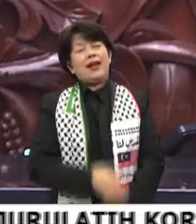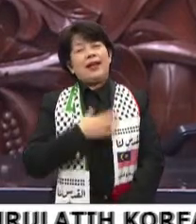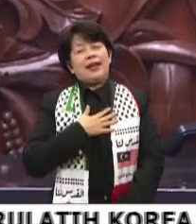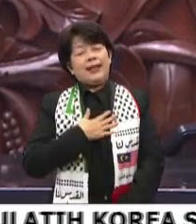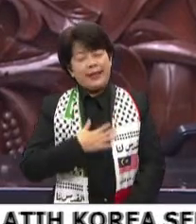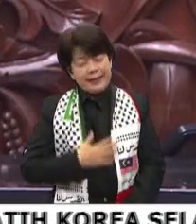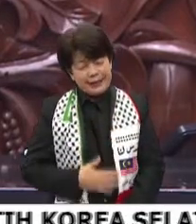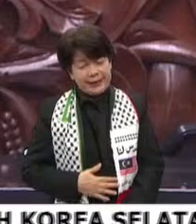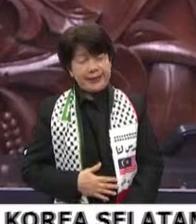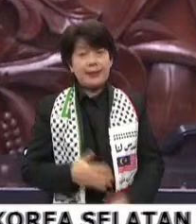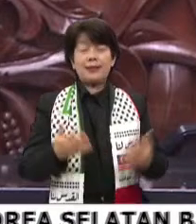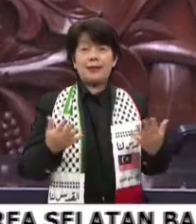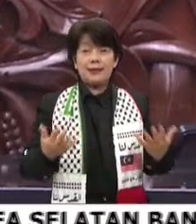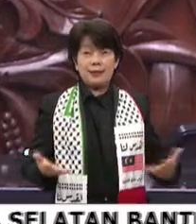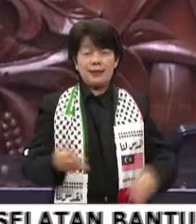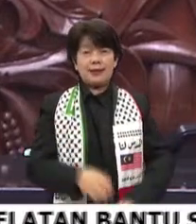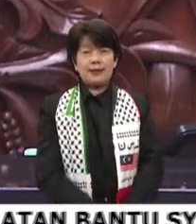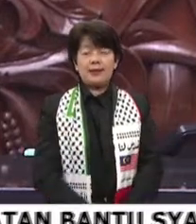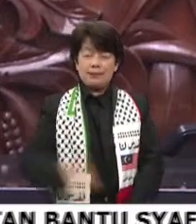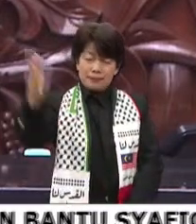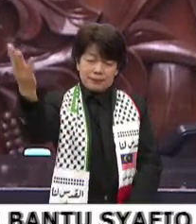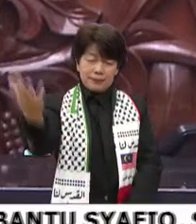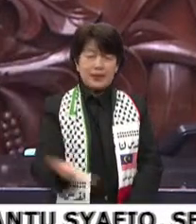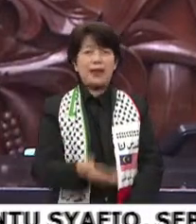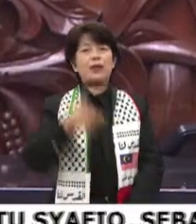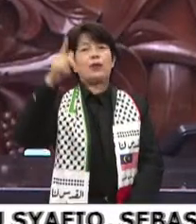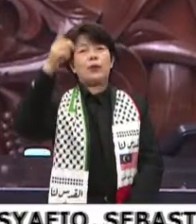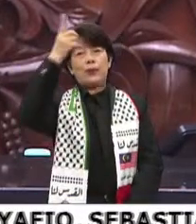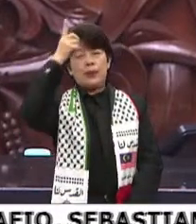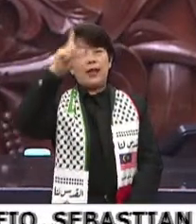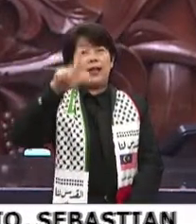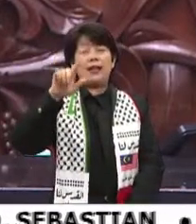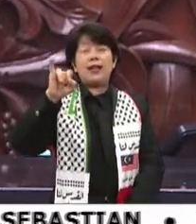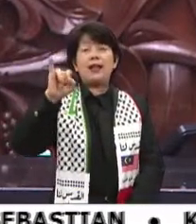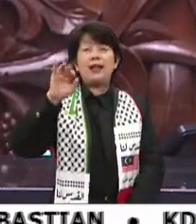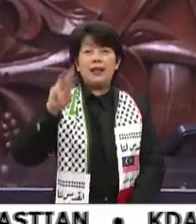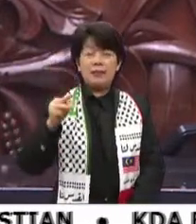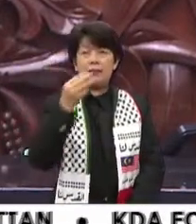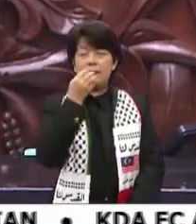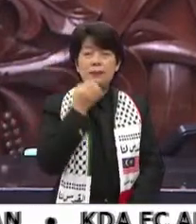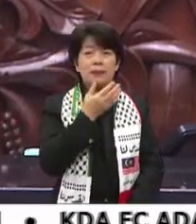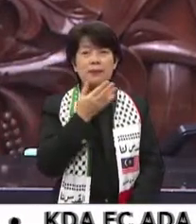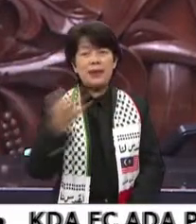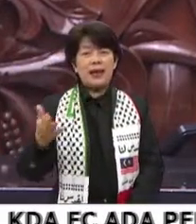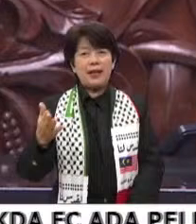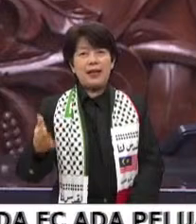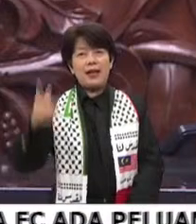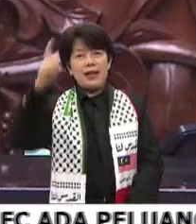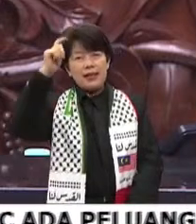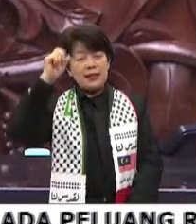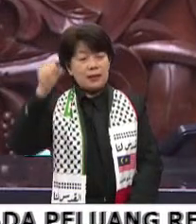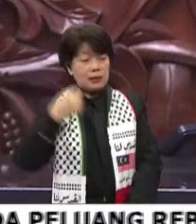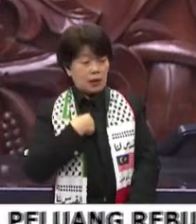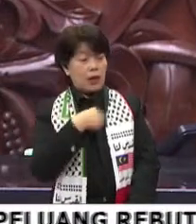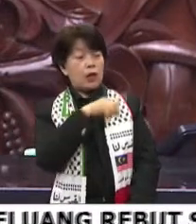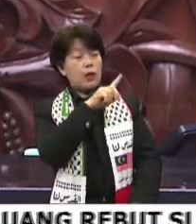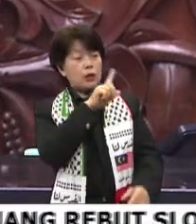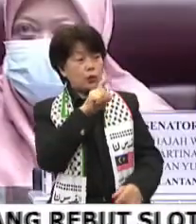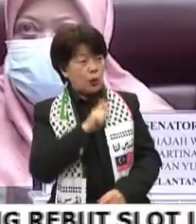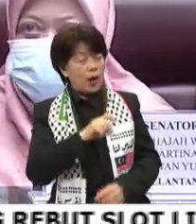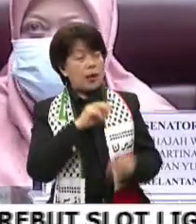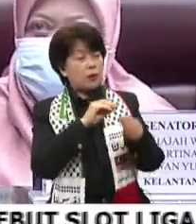dipersilakan Datuk Lim P Han Terima kasih Tan Sri yang di-pertua soalan saya nombor